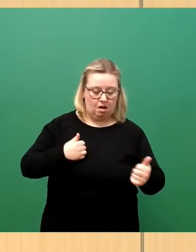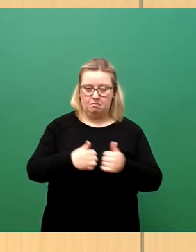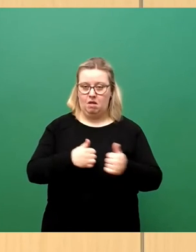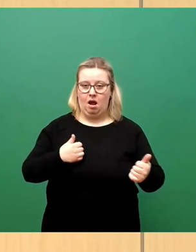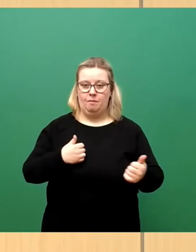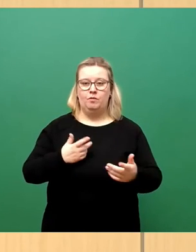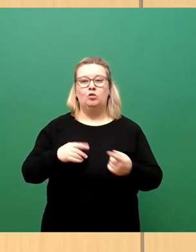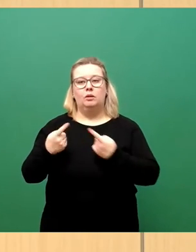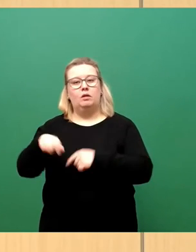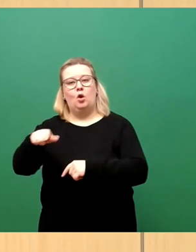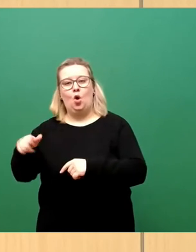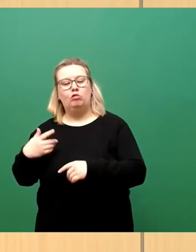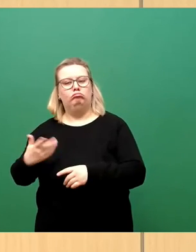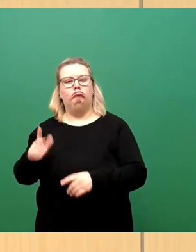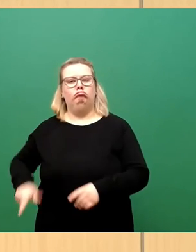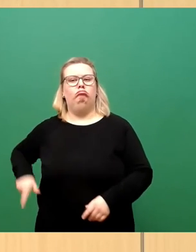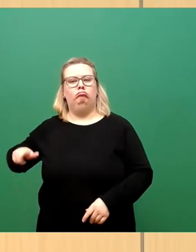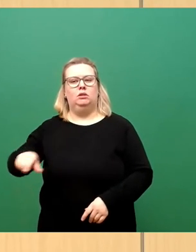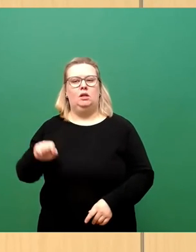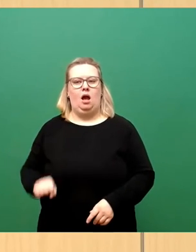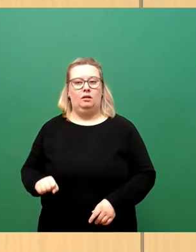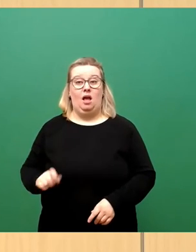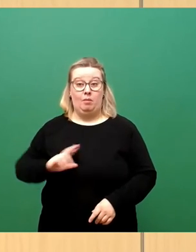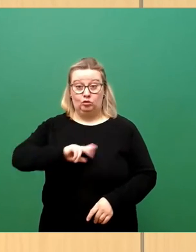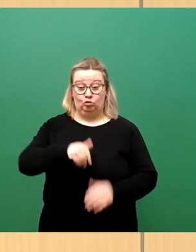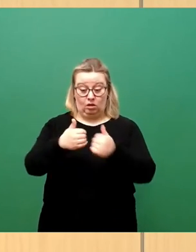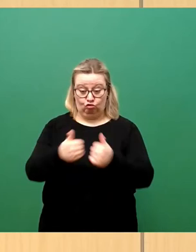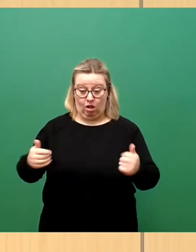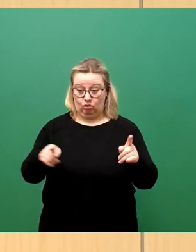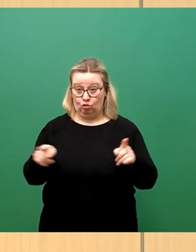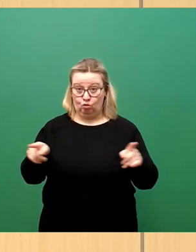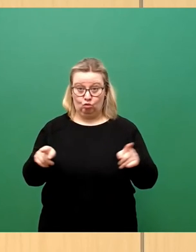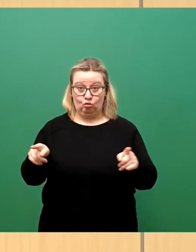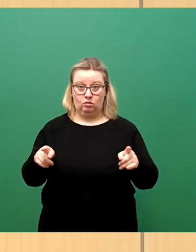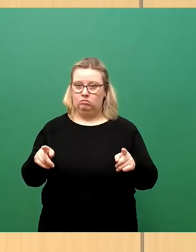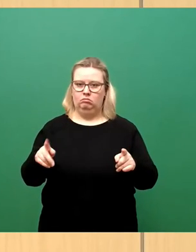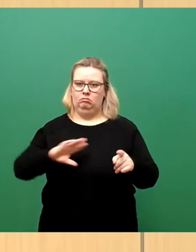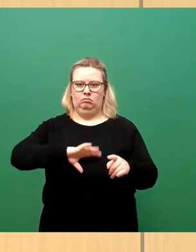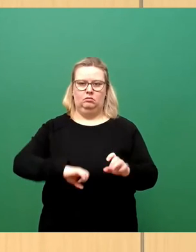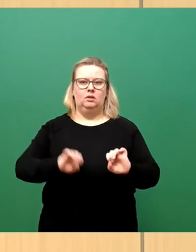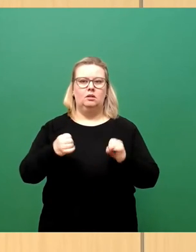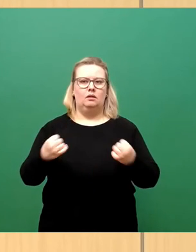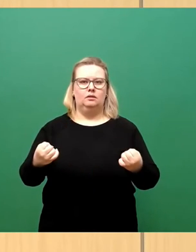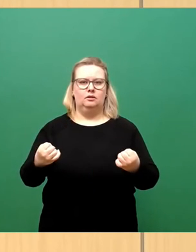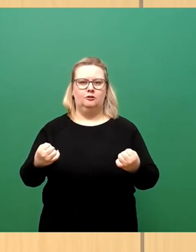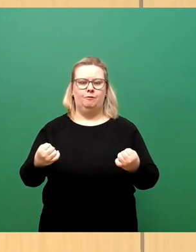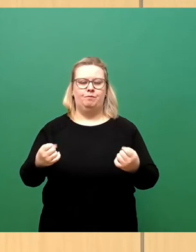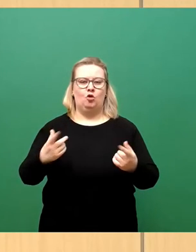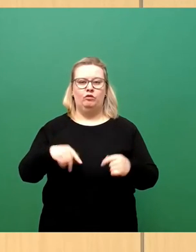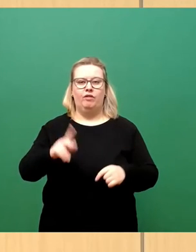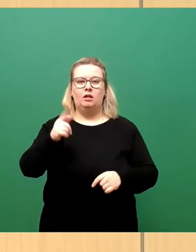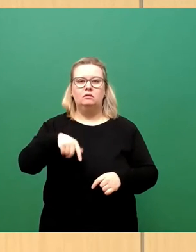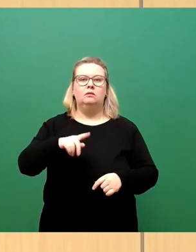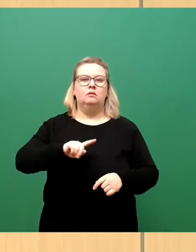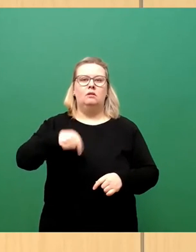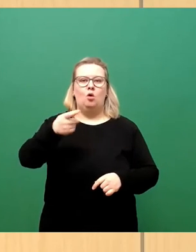Diese soziale Spaltung verträgt auf Dauer keine Gesellschaft. Und wenn beklagt wird, dass Leute draußen spazieren gehen,